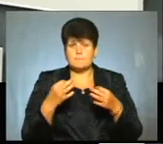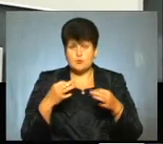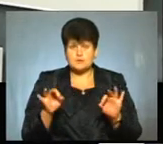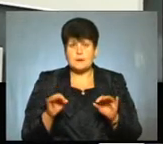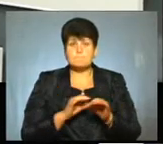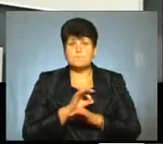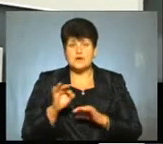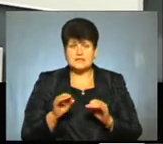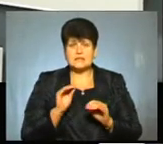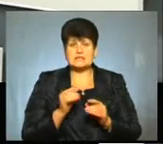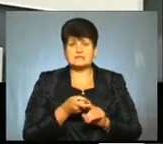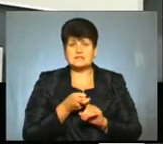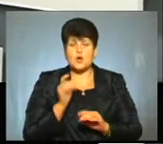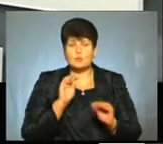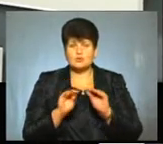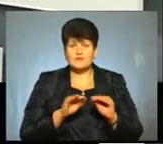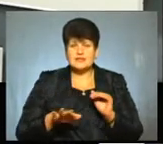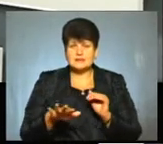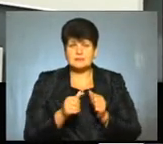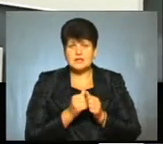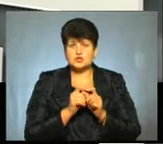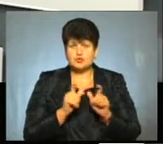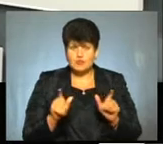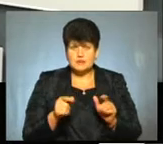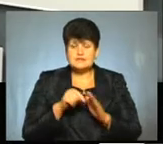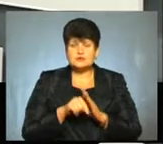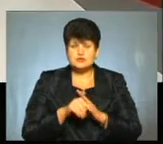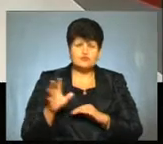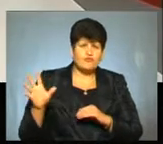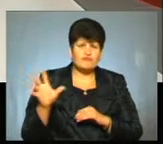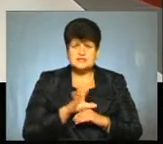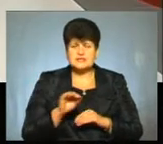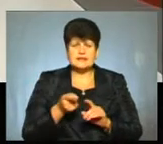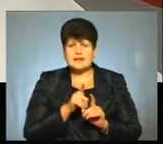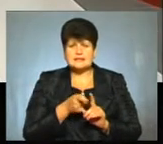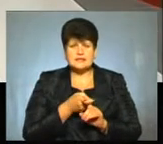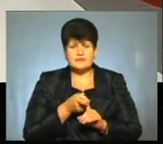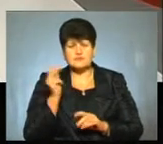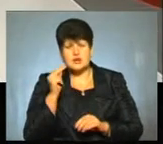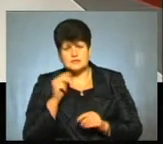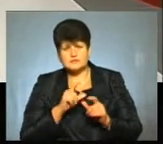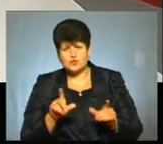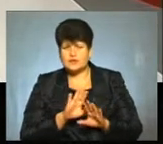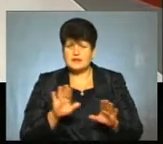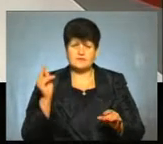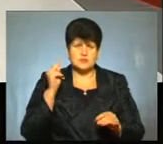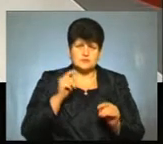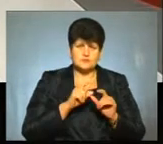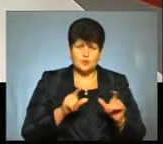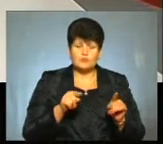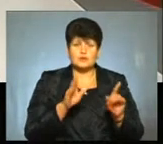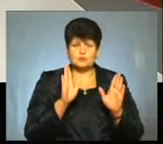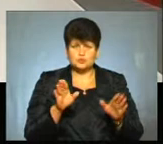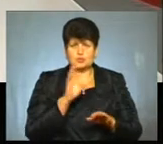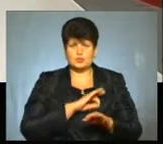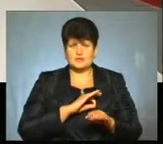пропускаємо якийсь проєкт, який стосується облаштування території біля школи, це означає, що всі, в незалежності, чи навчаються в школі, чи не навчаються ці в школі,